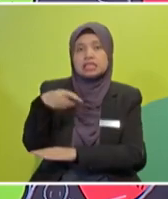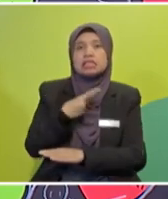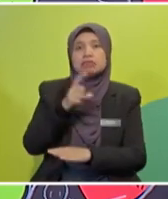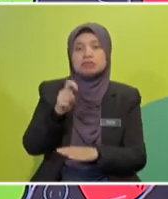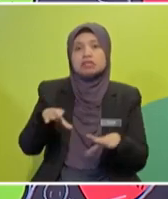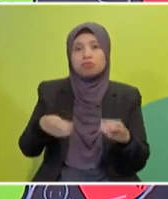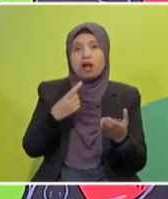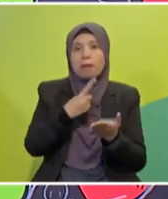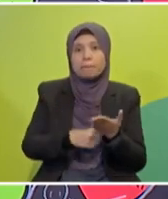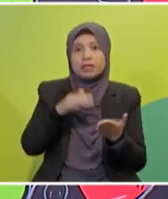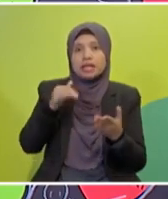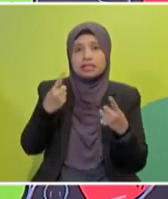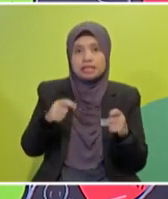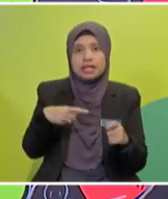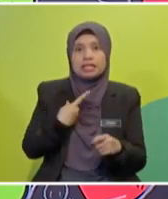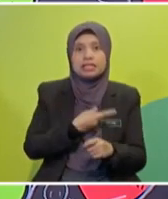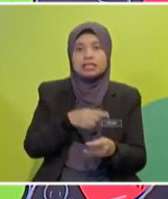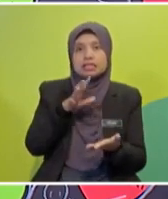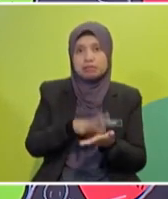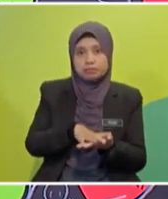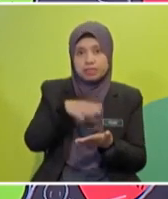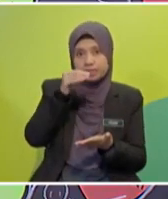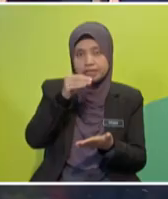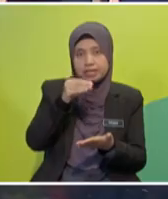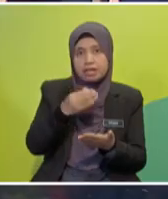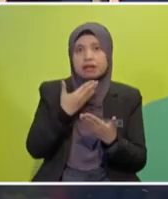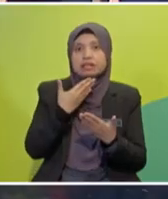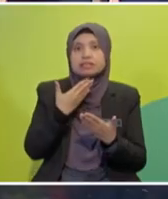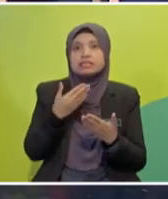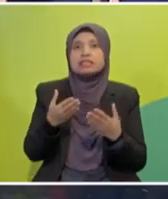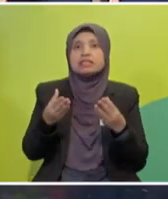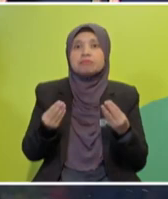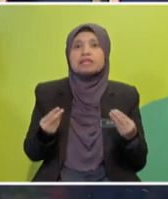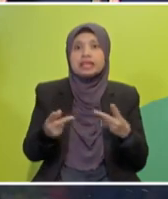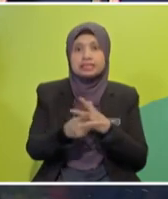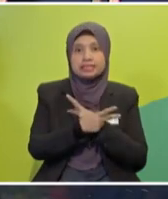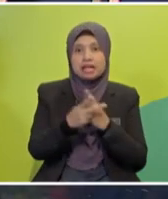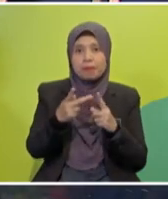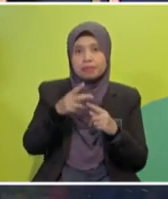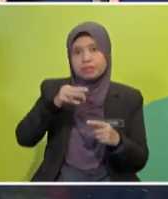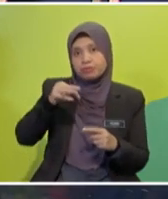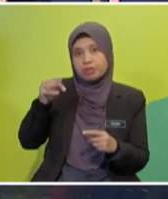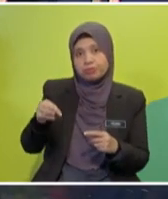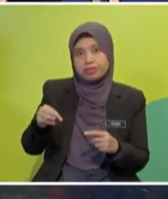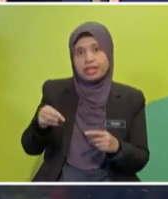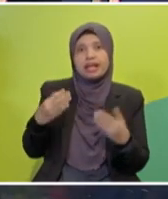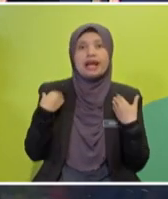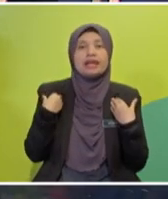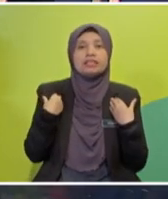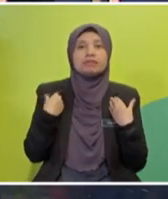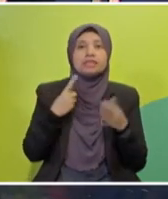kita praktikkan di dalam kehidupan kita. Baik, terima kasih kepada murid-murid yang setia bersama dengan kita di rumah sana. Ada rezeki kita jumpa lagi.